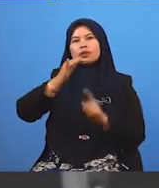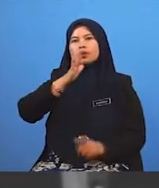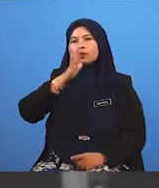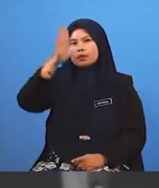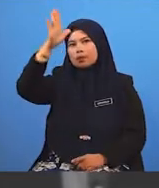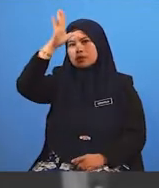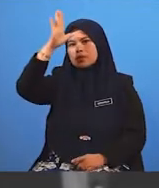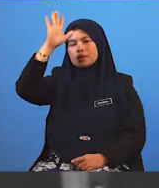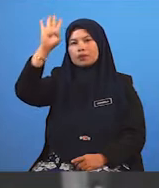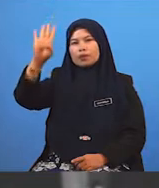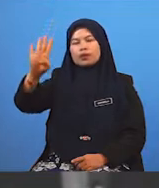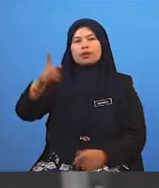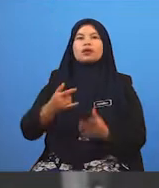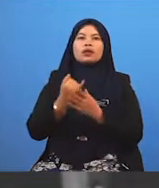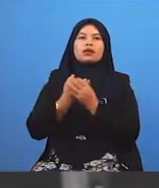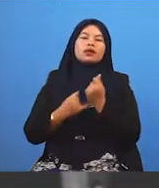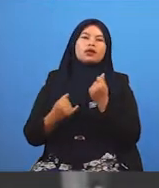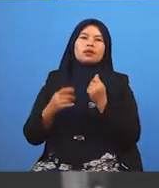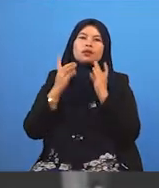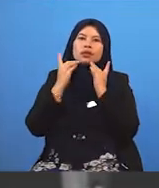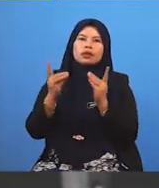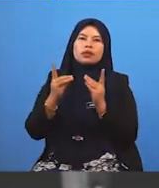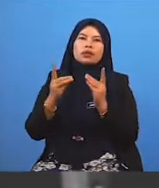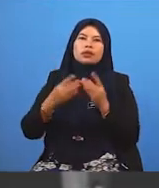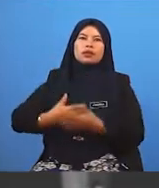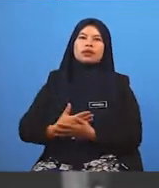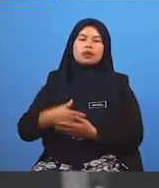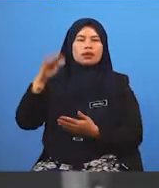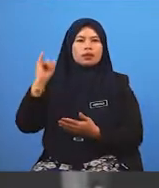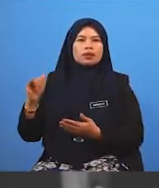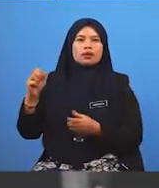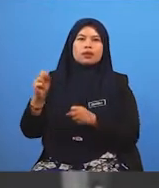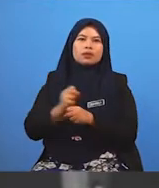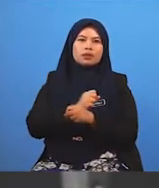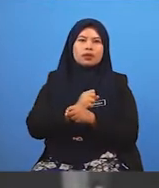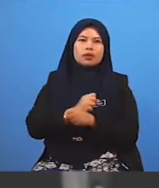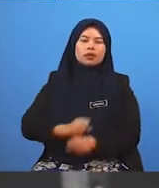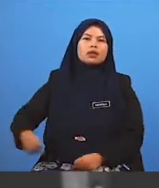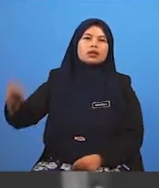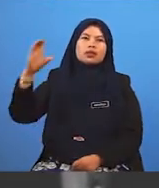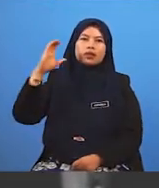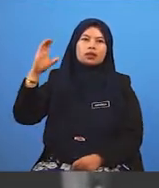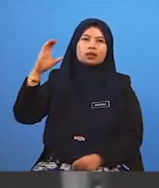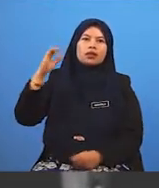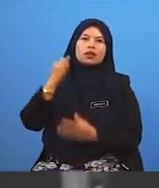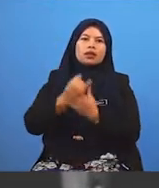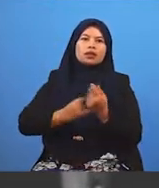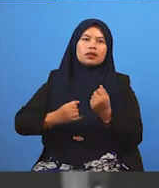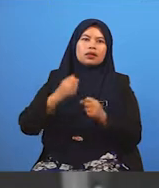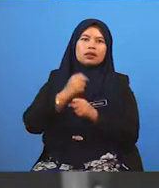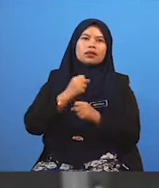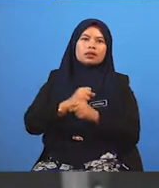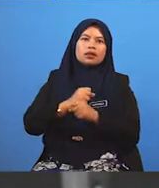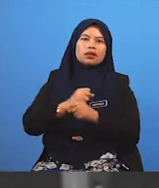B. Lahir pendidikan anak-anak yang sempurna, C. Lahir kerjasama dan